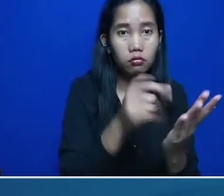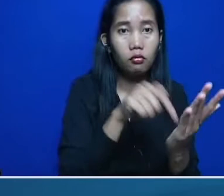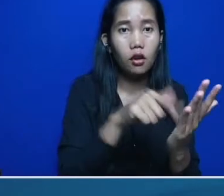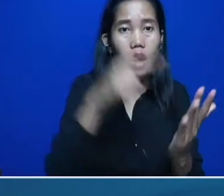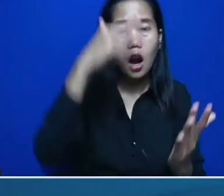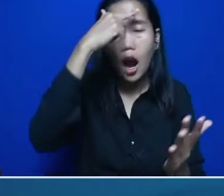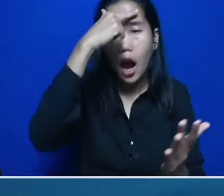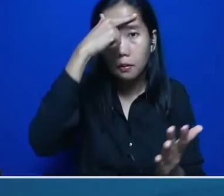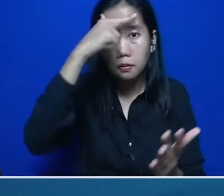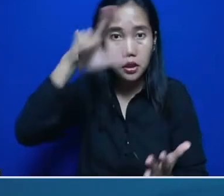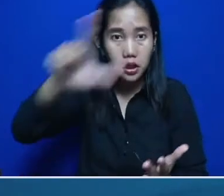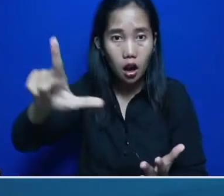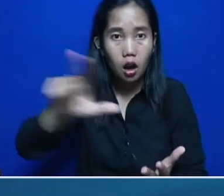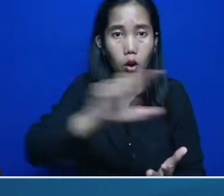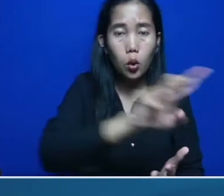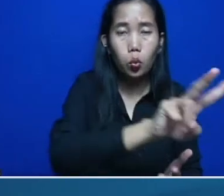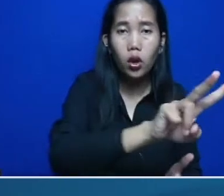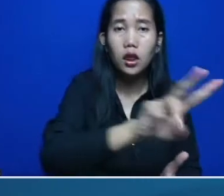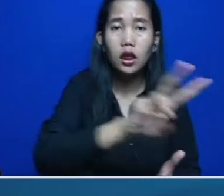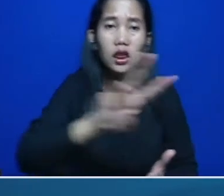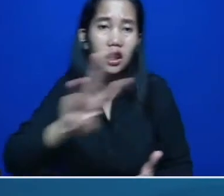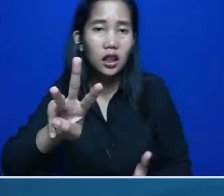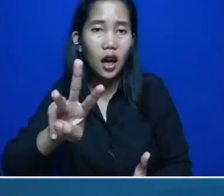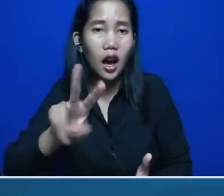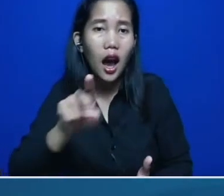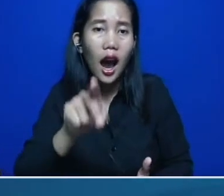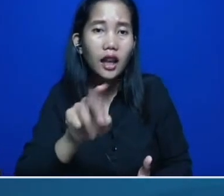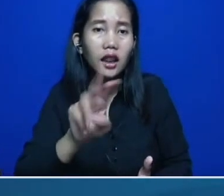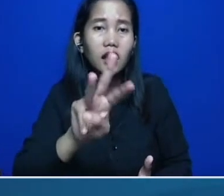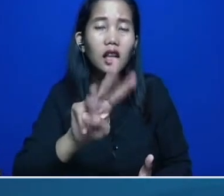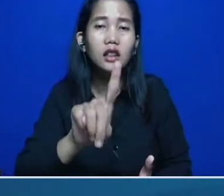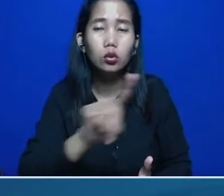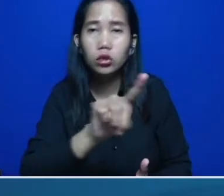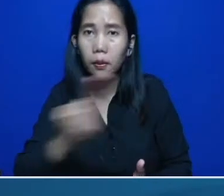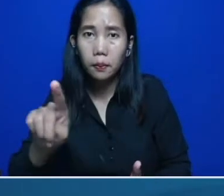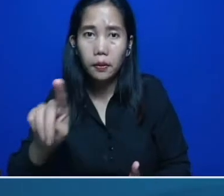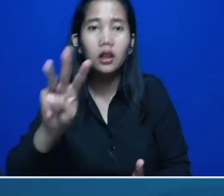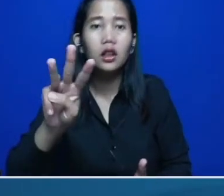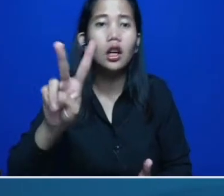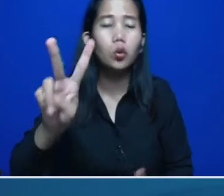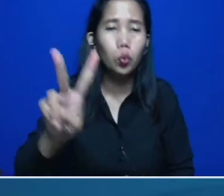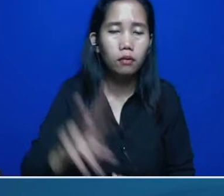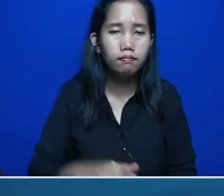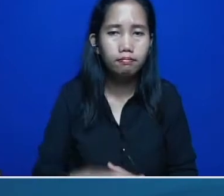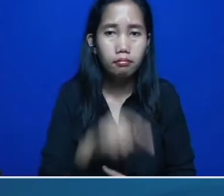minuman anggur Iya berbahaya ini